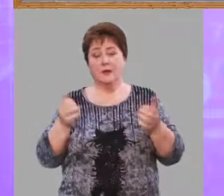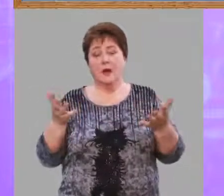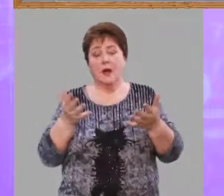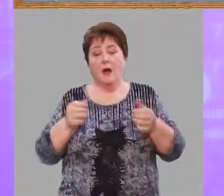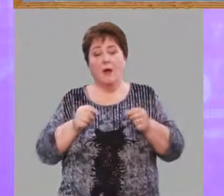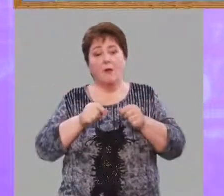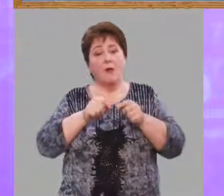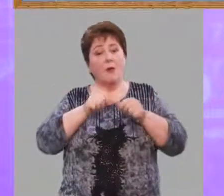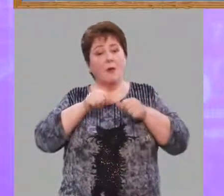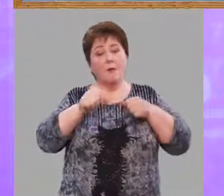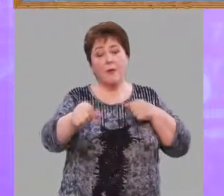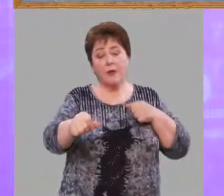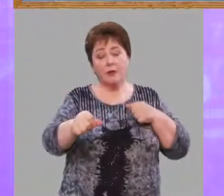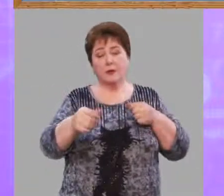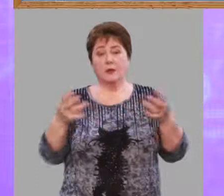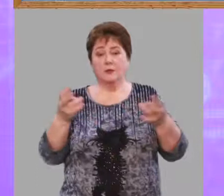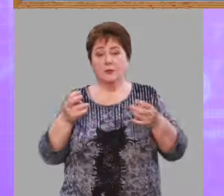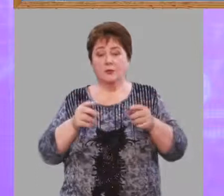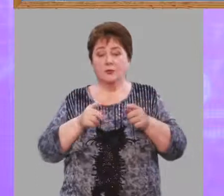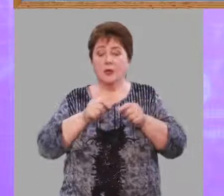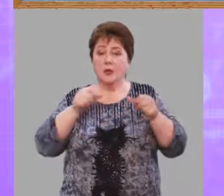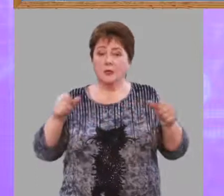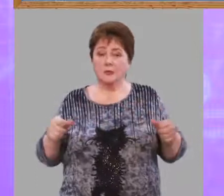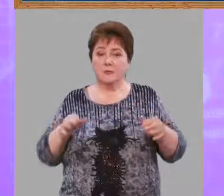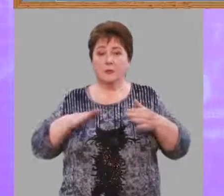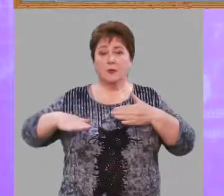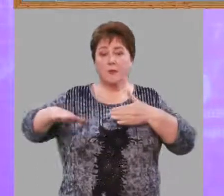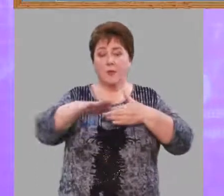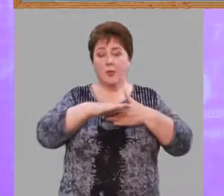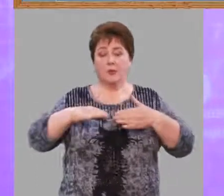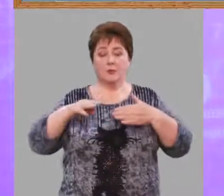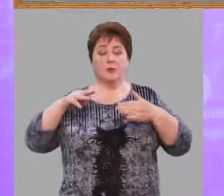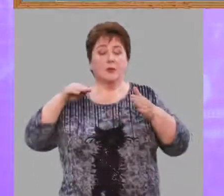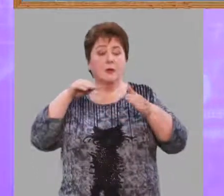Какой меркой удобно измерить площадь пенала?